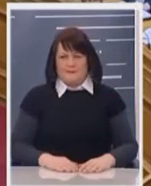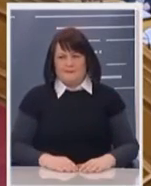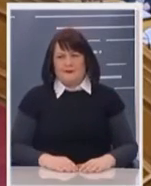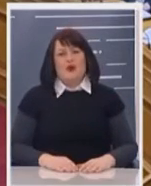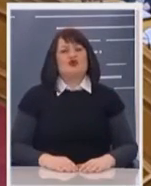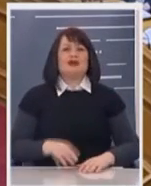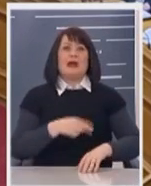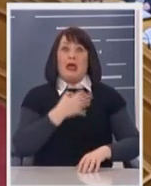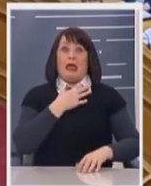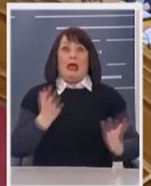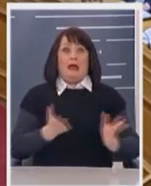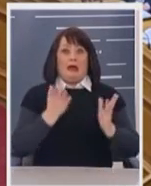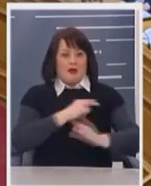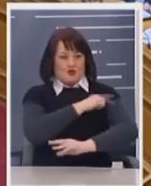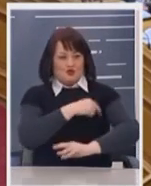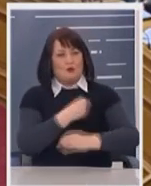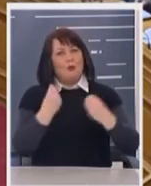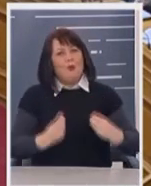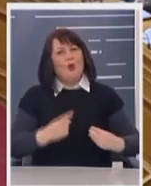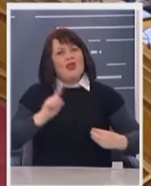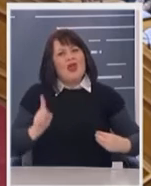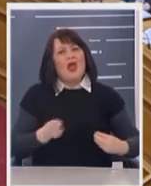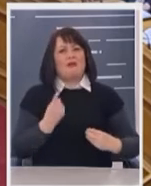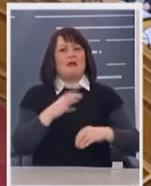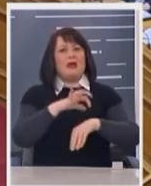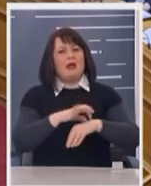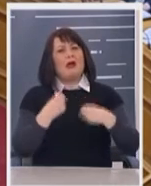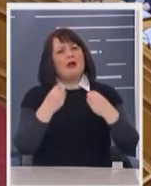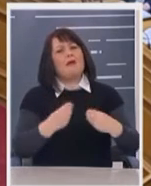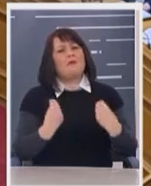παροχή υπηρεσιών υγείας προς τους πολίτες στα μεγάλα νοσοκομεία.